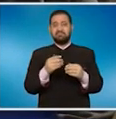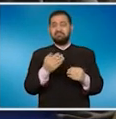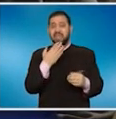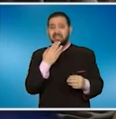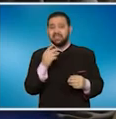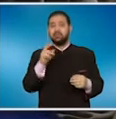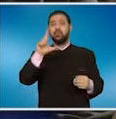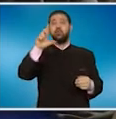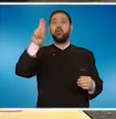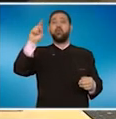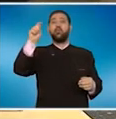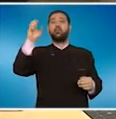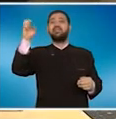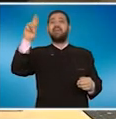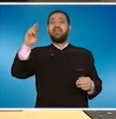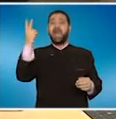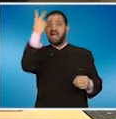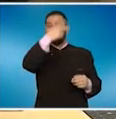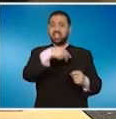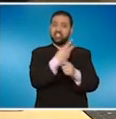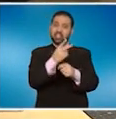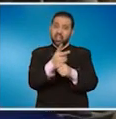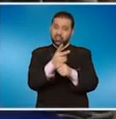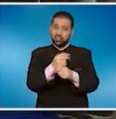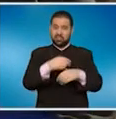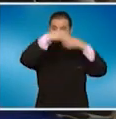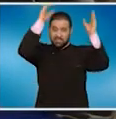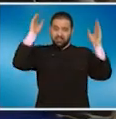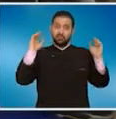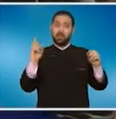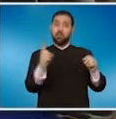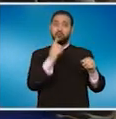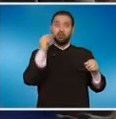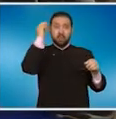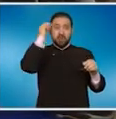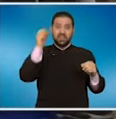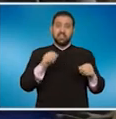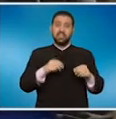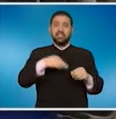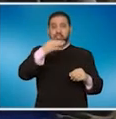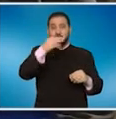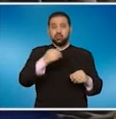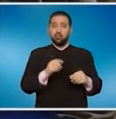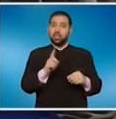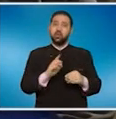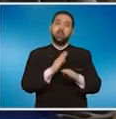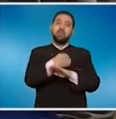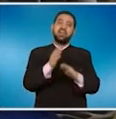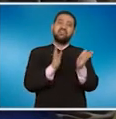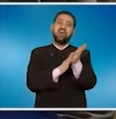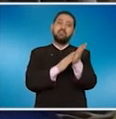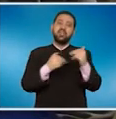Sfântul Pavel asta spune acolo. Mântuirea este în dar. Orice am face noi, nu pentru meritele noastre ne mântuim. Prin ele nu mai arătăm că și noi